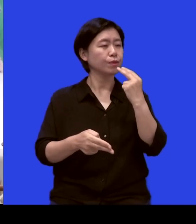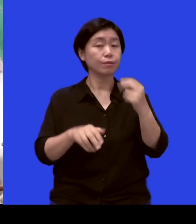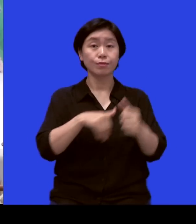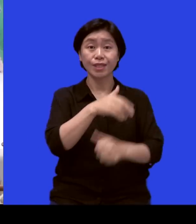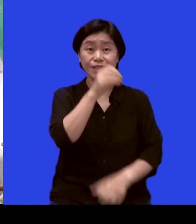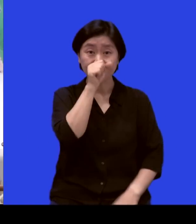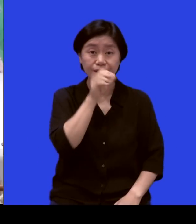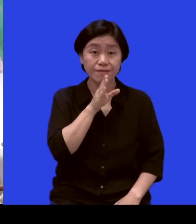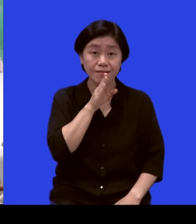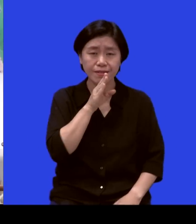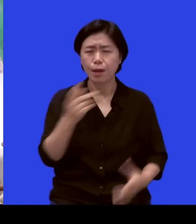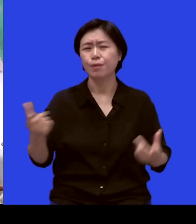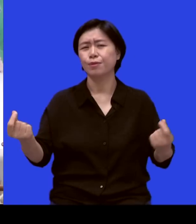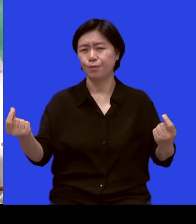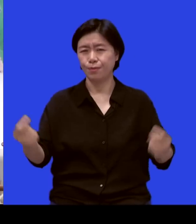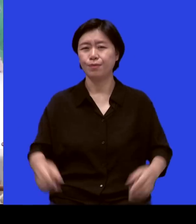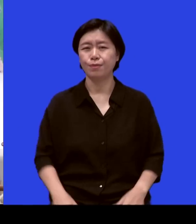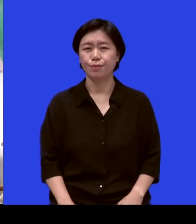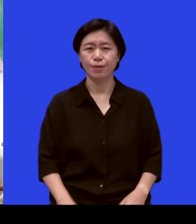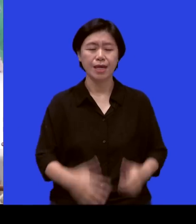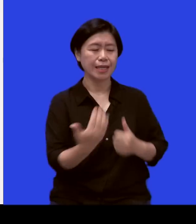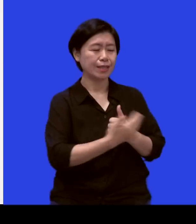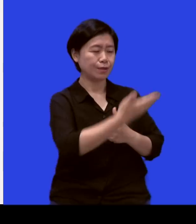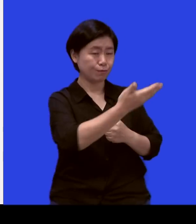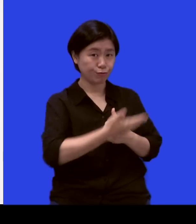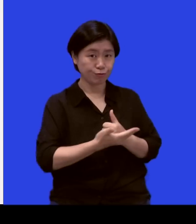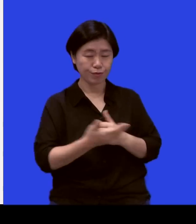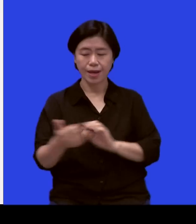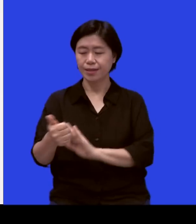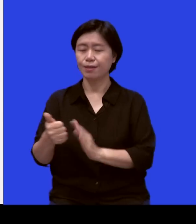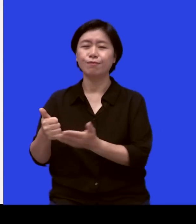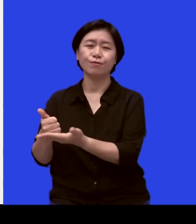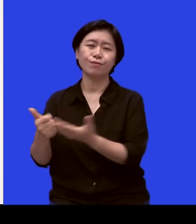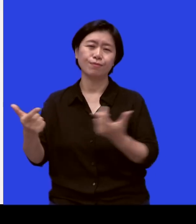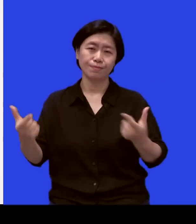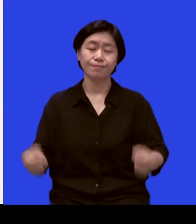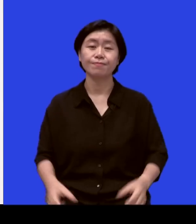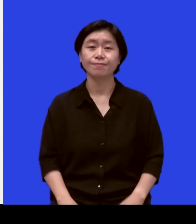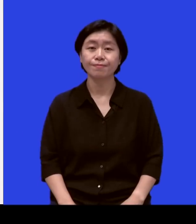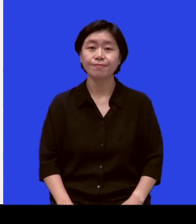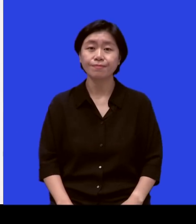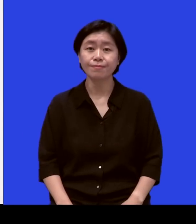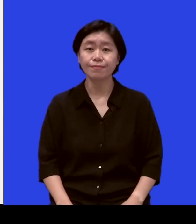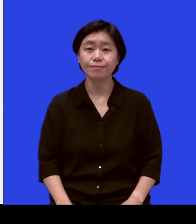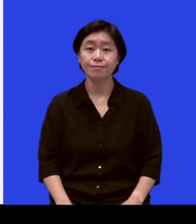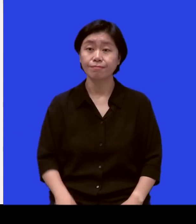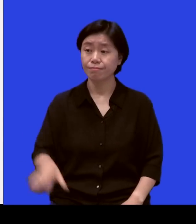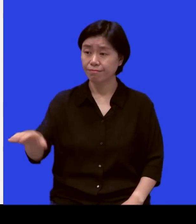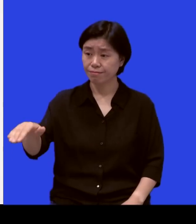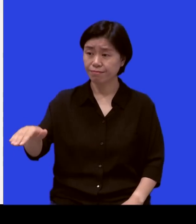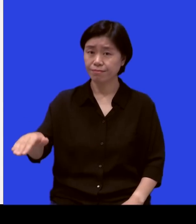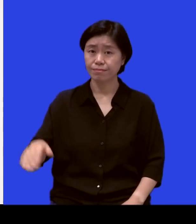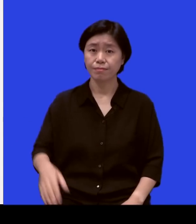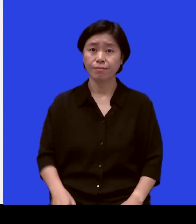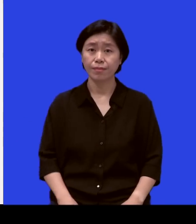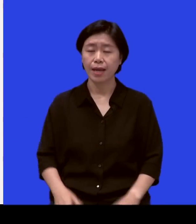와서 대접받고 식사하고 식사하면서도 늘 그렇게 얘기해요. 이거는 대접하는 거니까 여러분들 그냥 코 박고